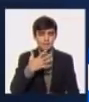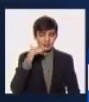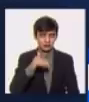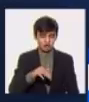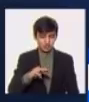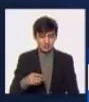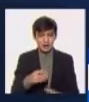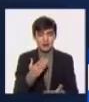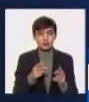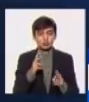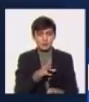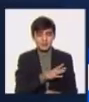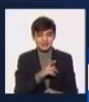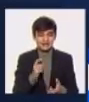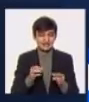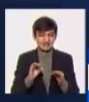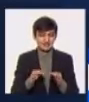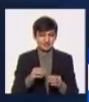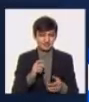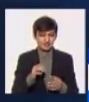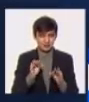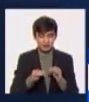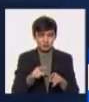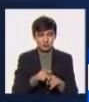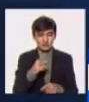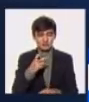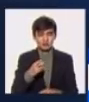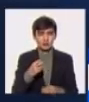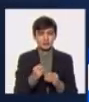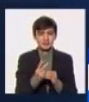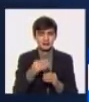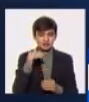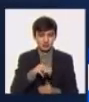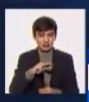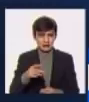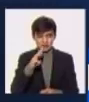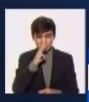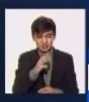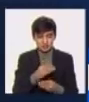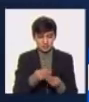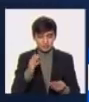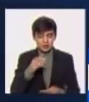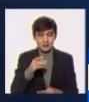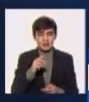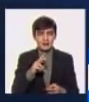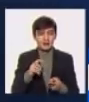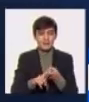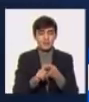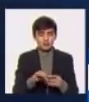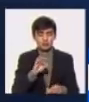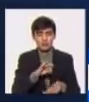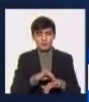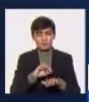в группу среднего риска, получат чуть больше 212 тысяч тенге. В случае заболевания коронавирусной инфекцией